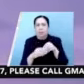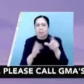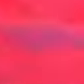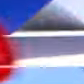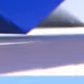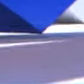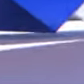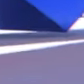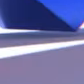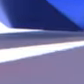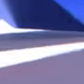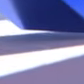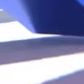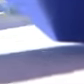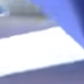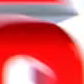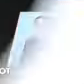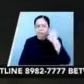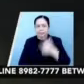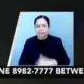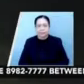Chino Gaston.